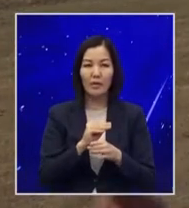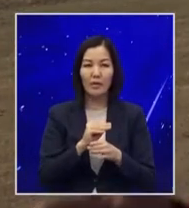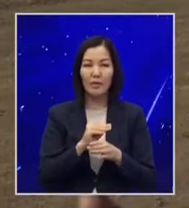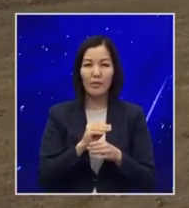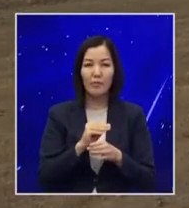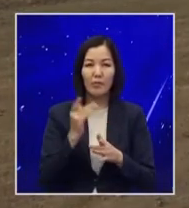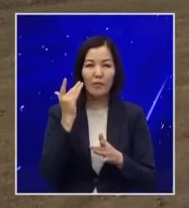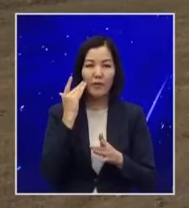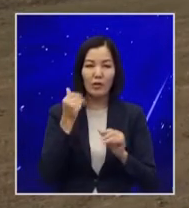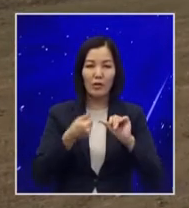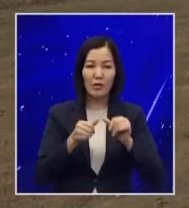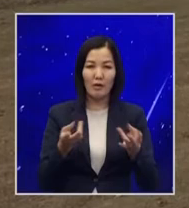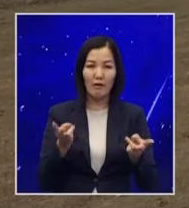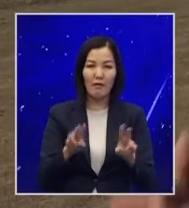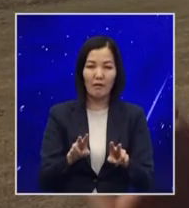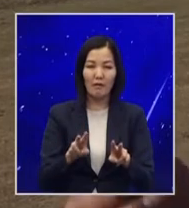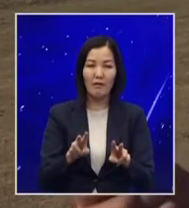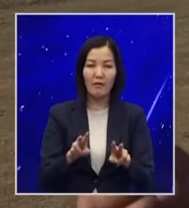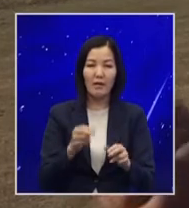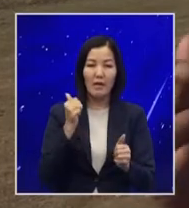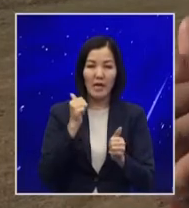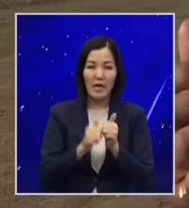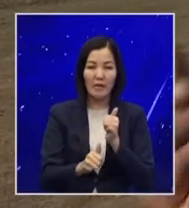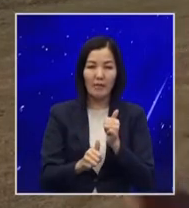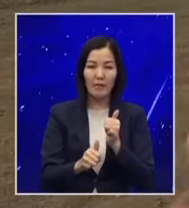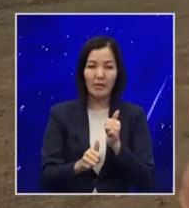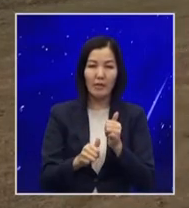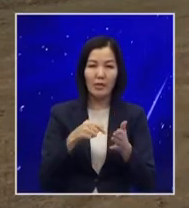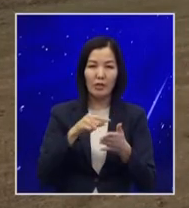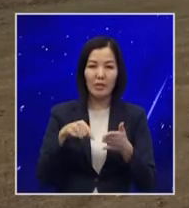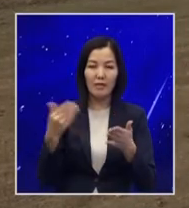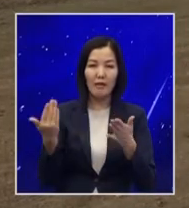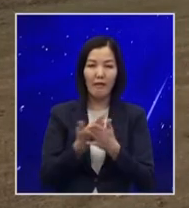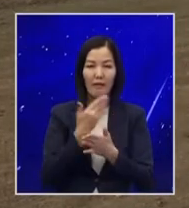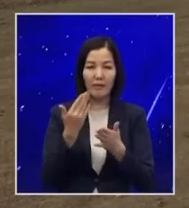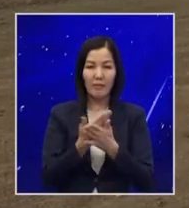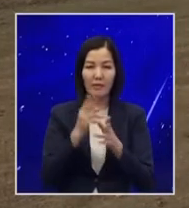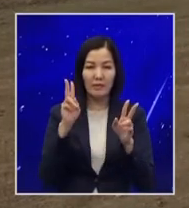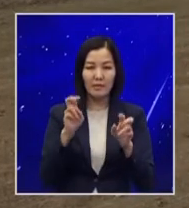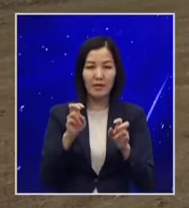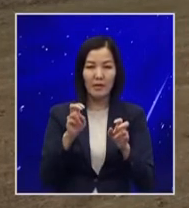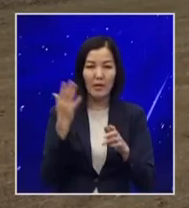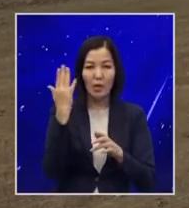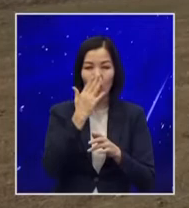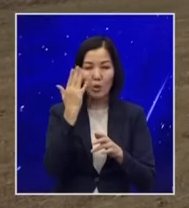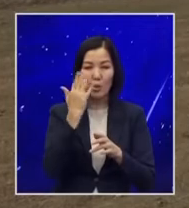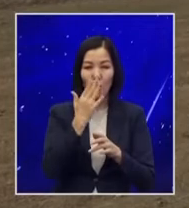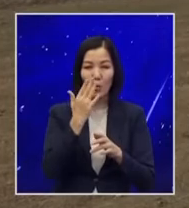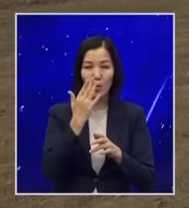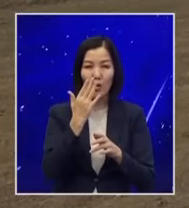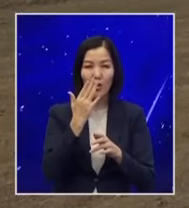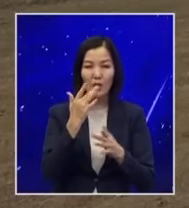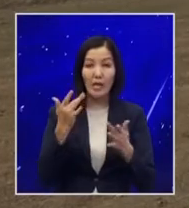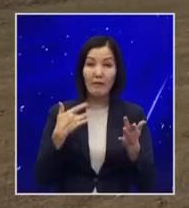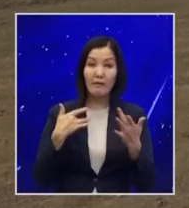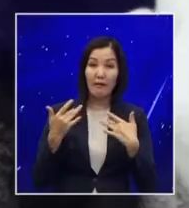өлмейтін классикалық шығармалар. Бүгісінің әрбір жазылған әңгімесі киноға,